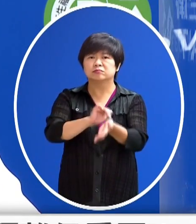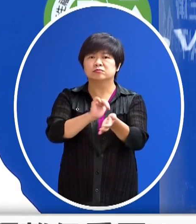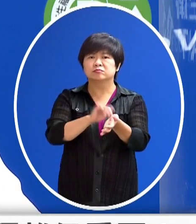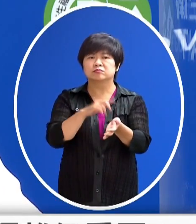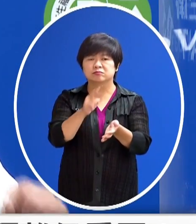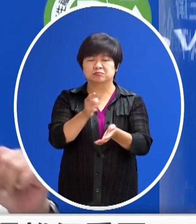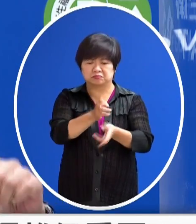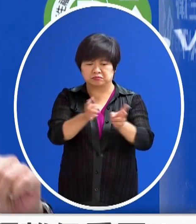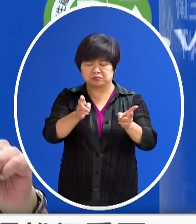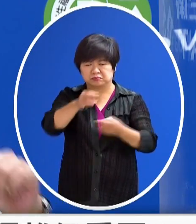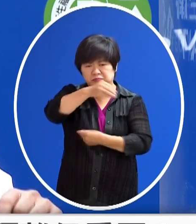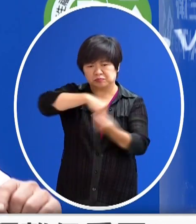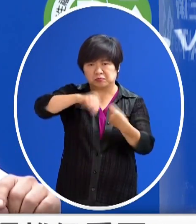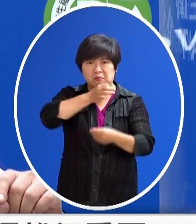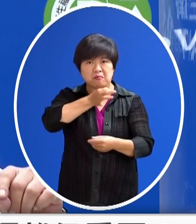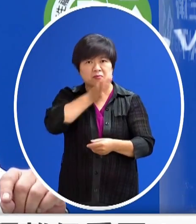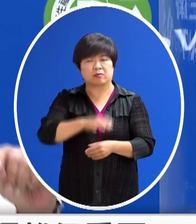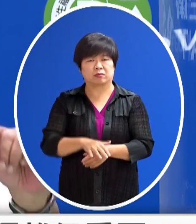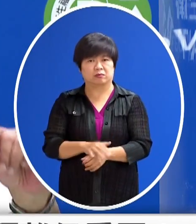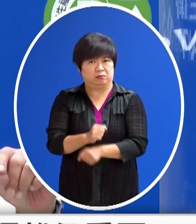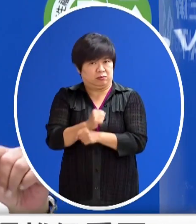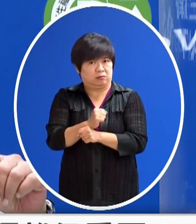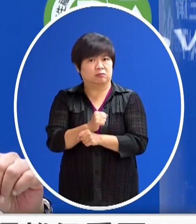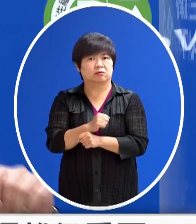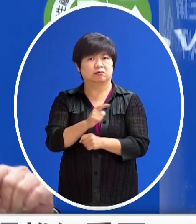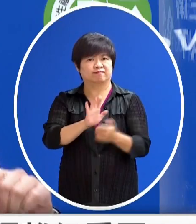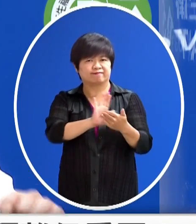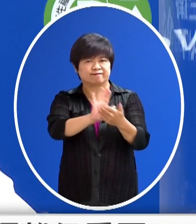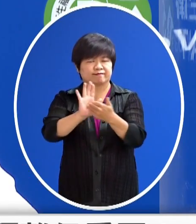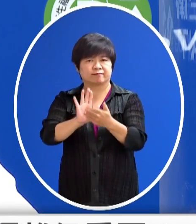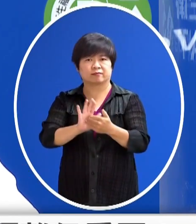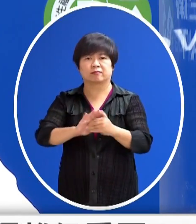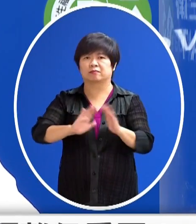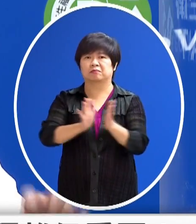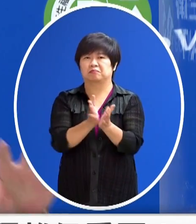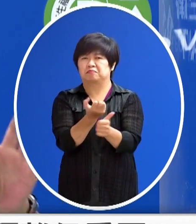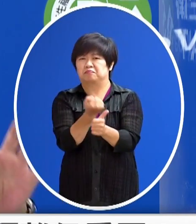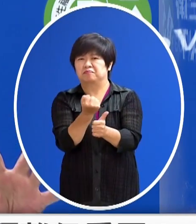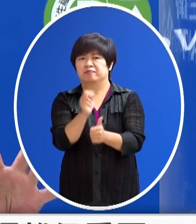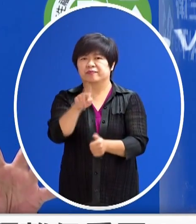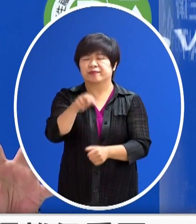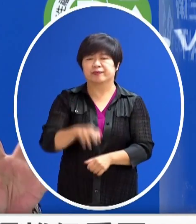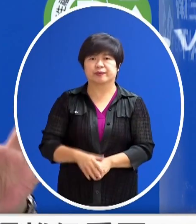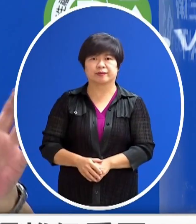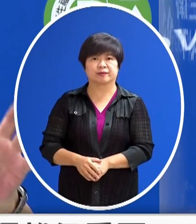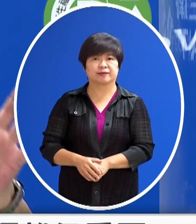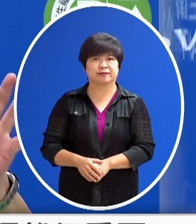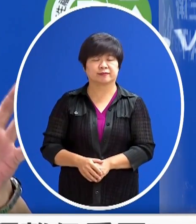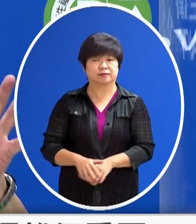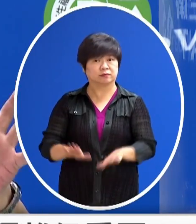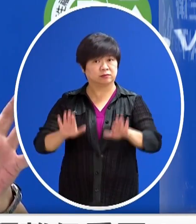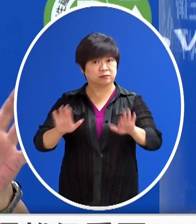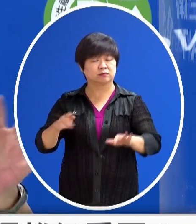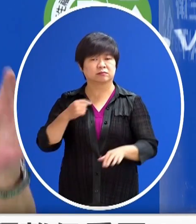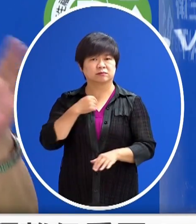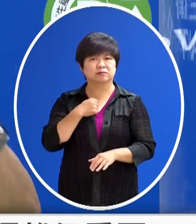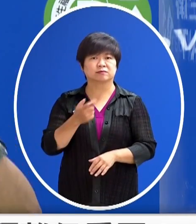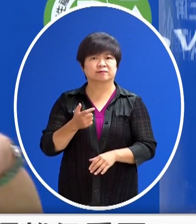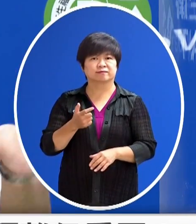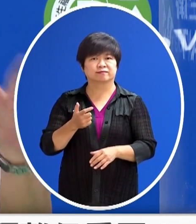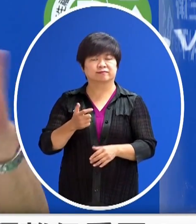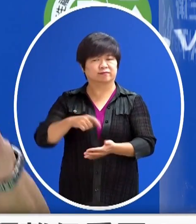能，那有提高警觉，那我们可以及时的灭火。那这是我们现在我们的整体的